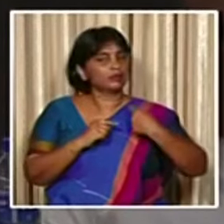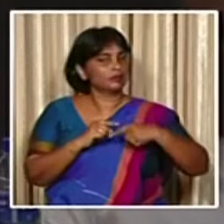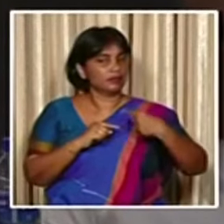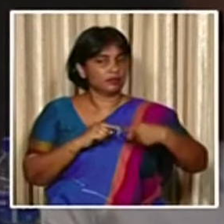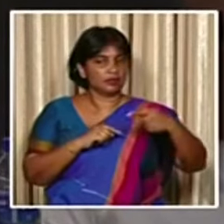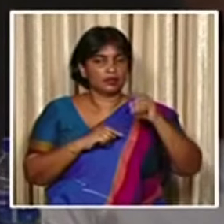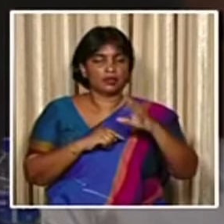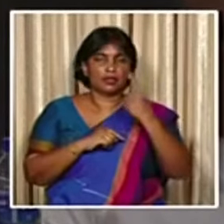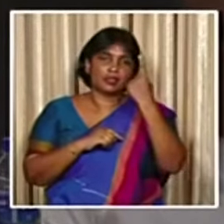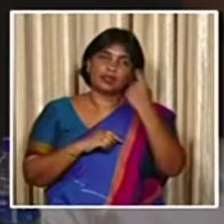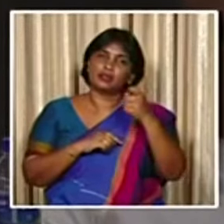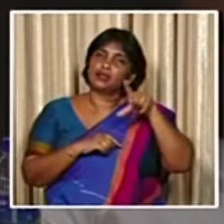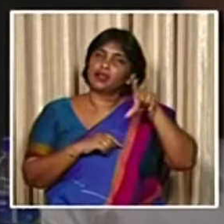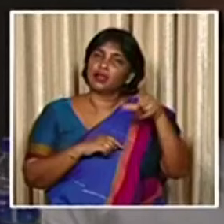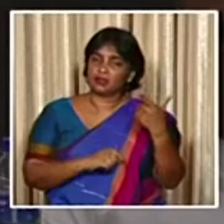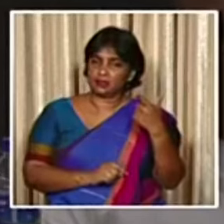දෛනිකව